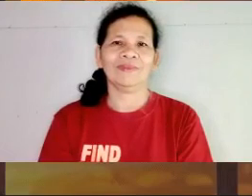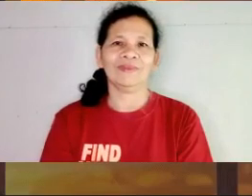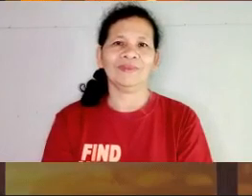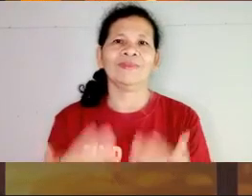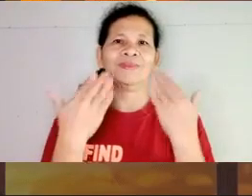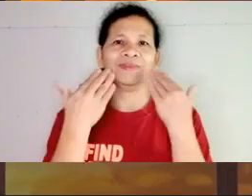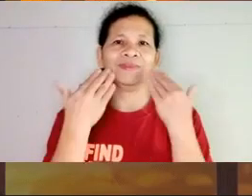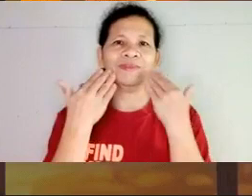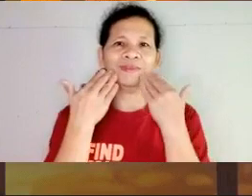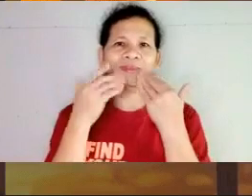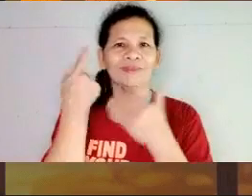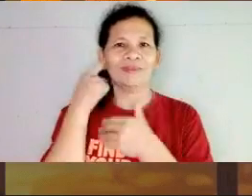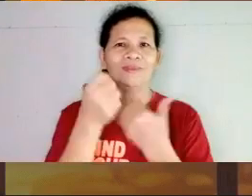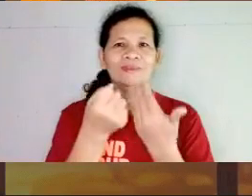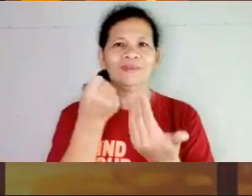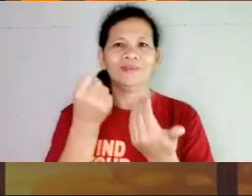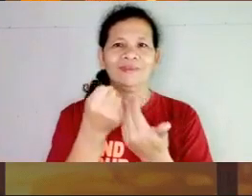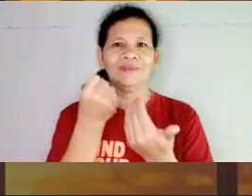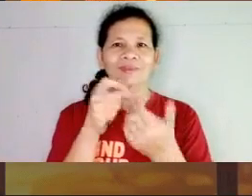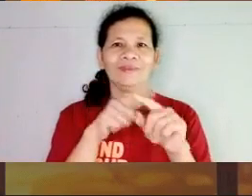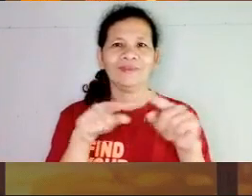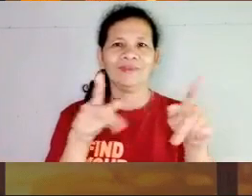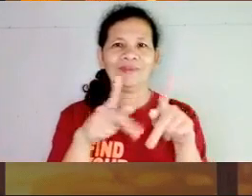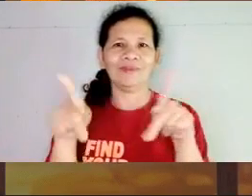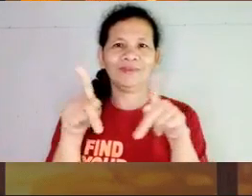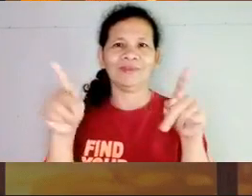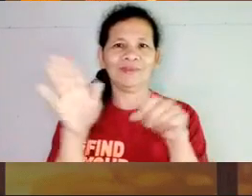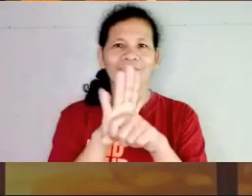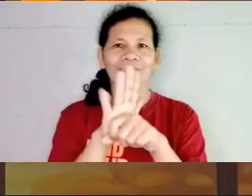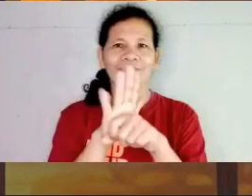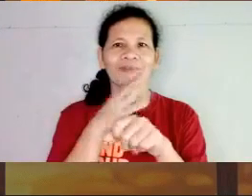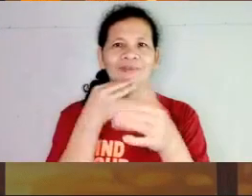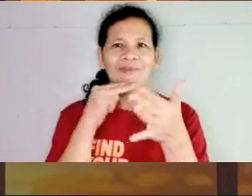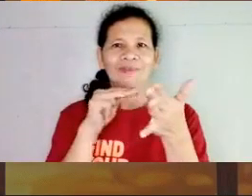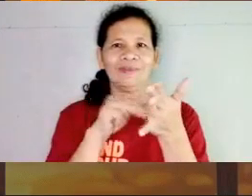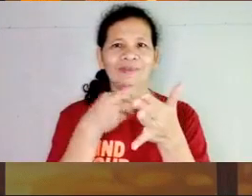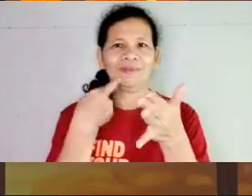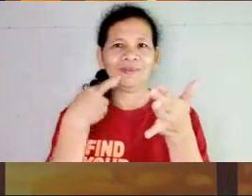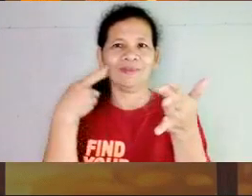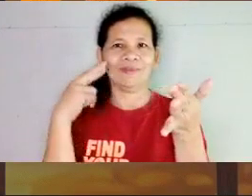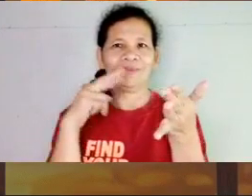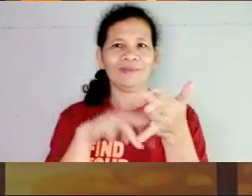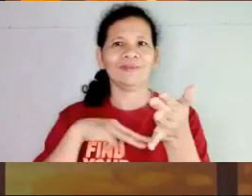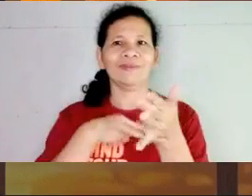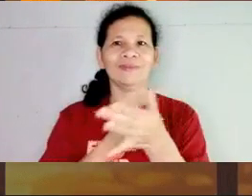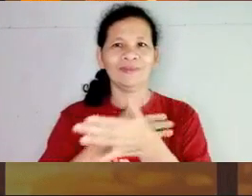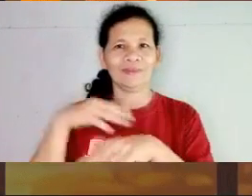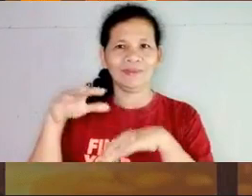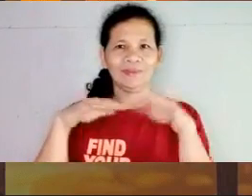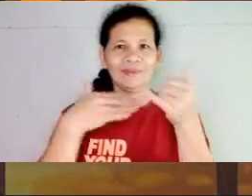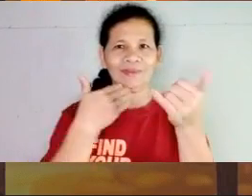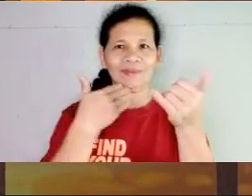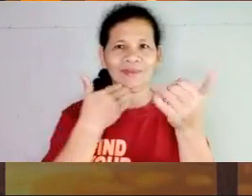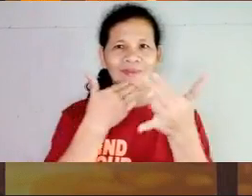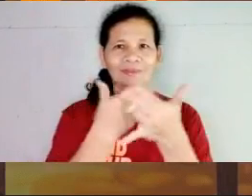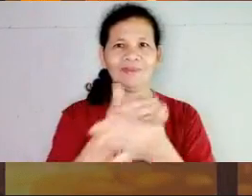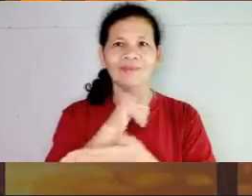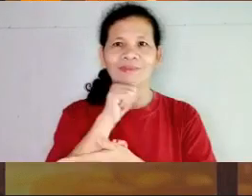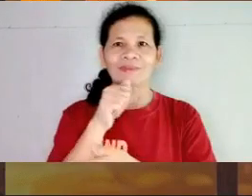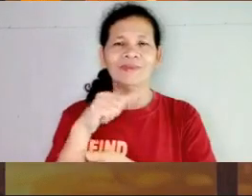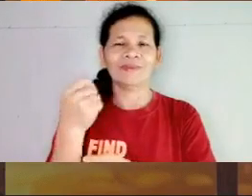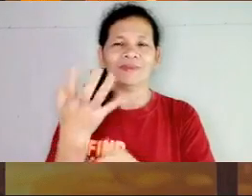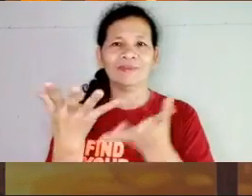sa simple but powerful message at sa mga reflections. We do good not because we want to